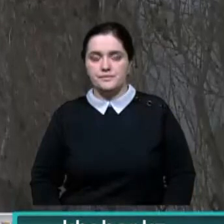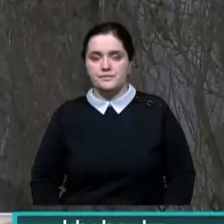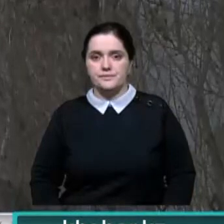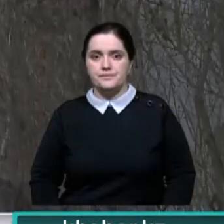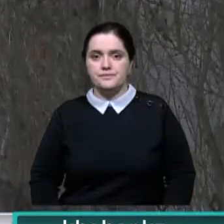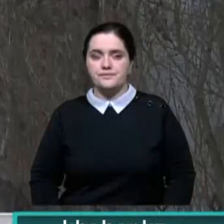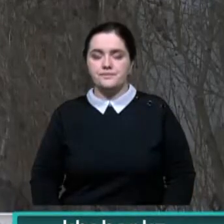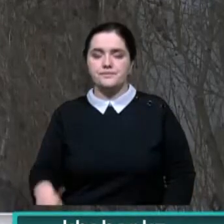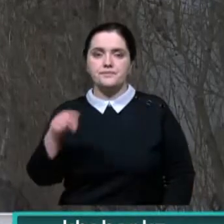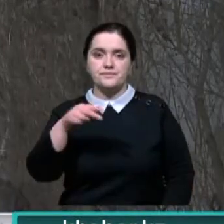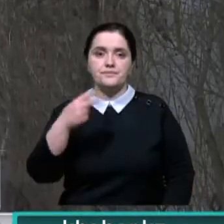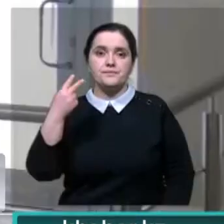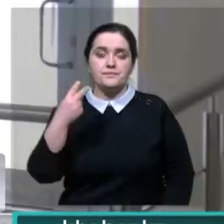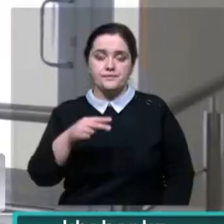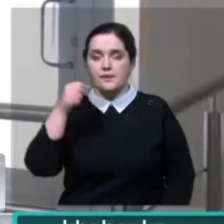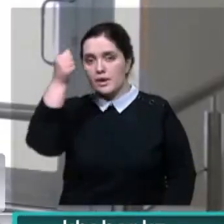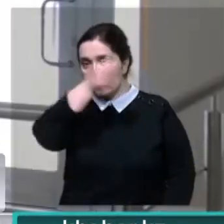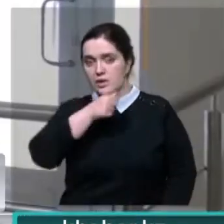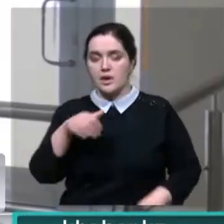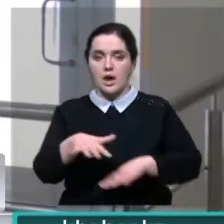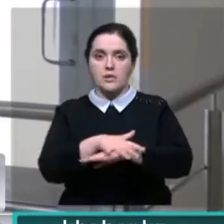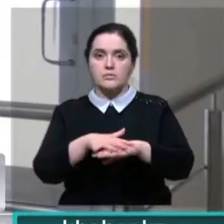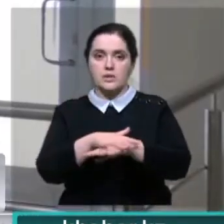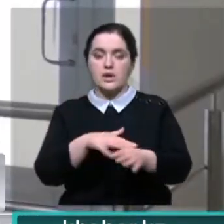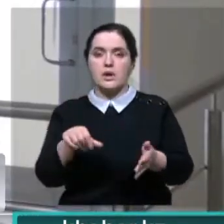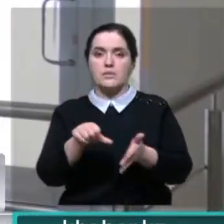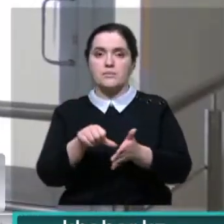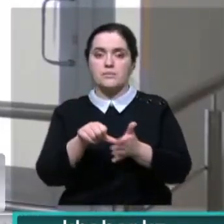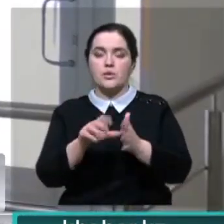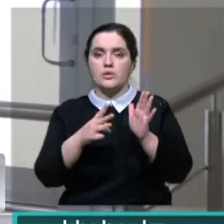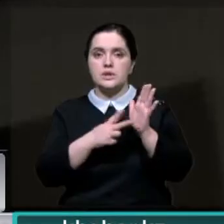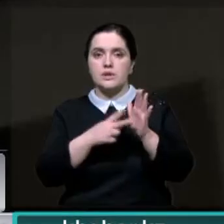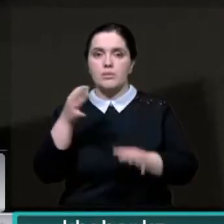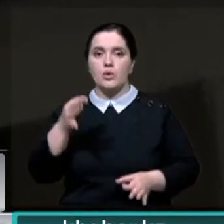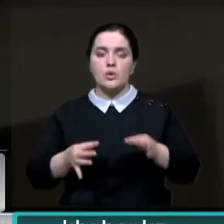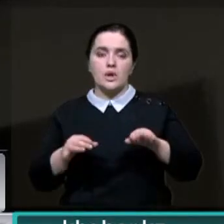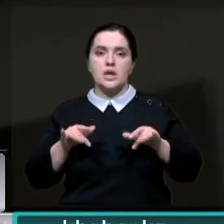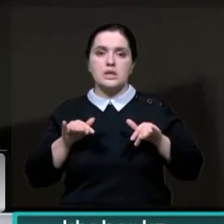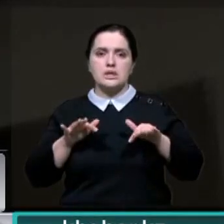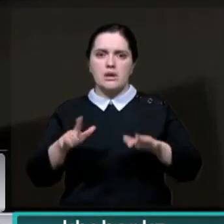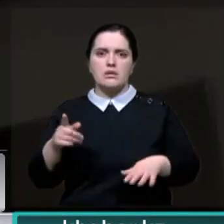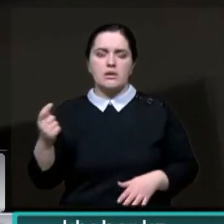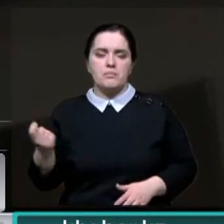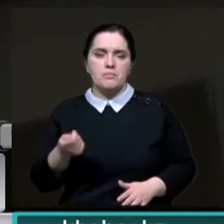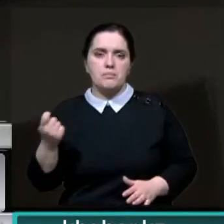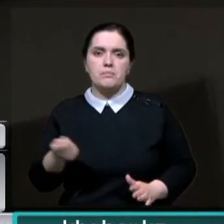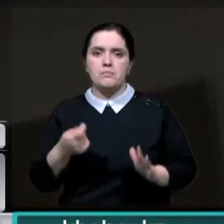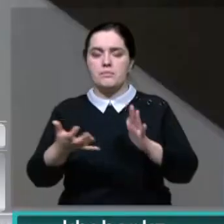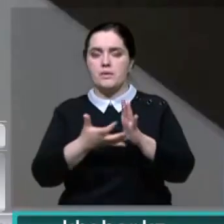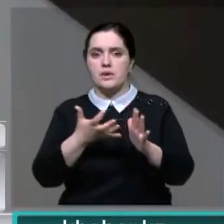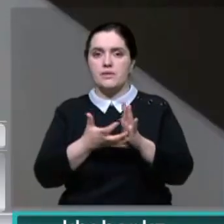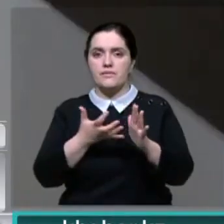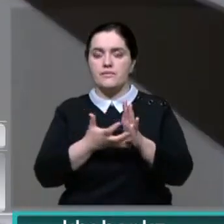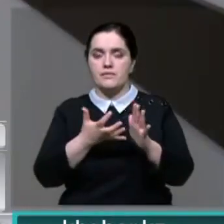С 2020 года присяжные заседатели на востоке страны рассудили лишь 7 уголовных дел. Капля в море, говорящая о явном застое в